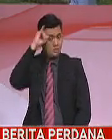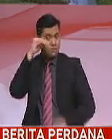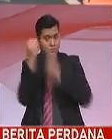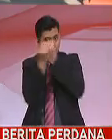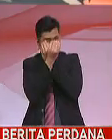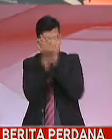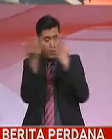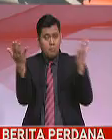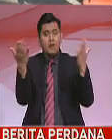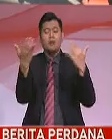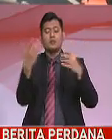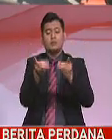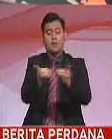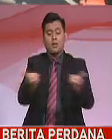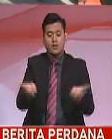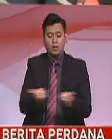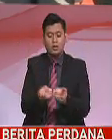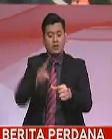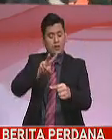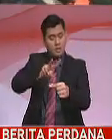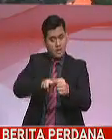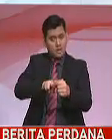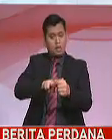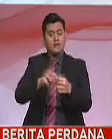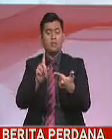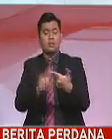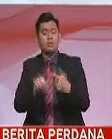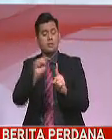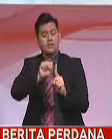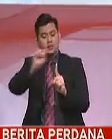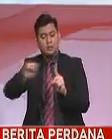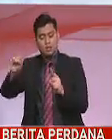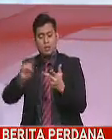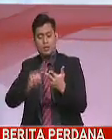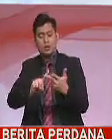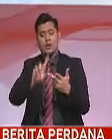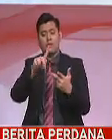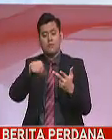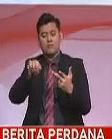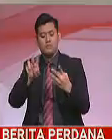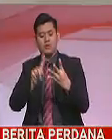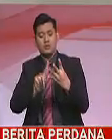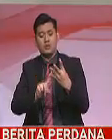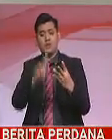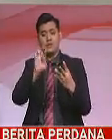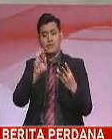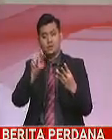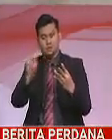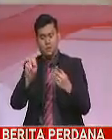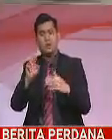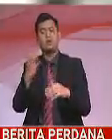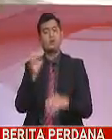mengumumkan bahawa daerah Klang di Selangor, Sandakan, Papar dan Tuaran di Sabah ditempatkan di